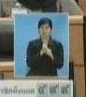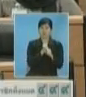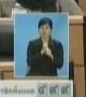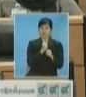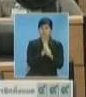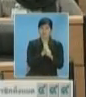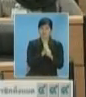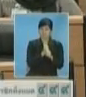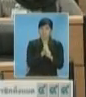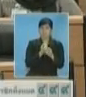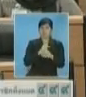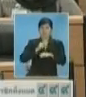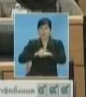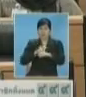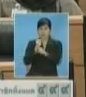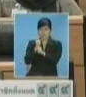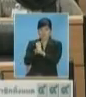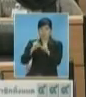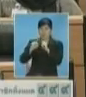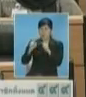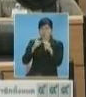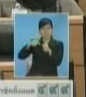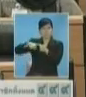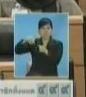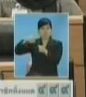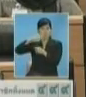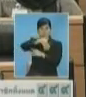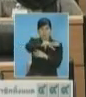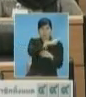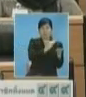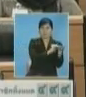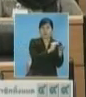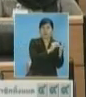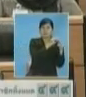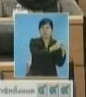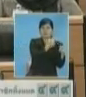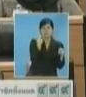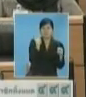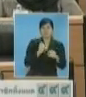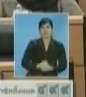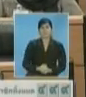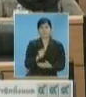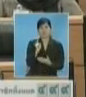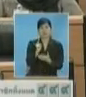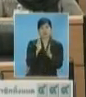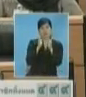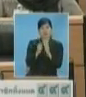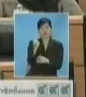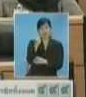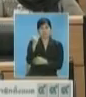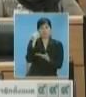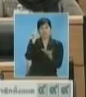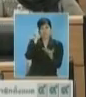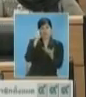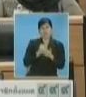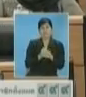ในเวลาราชการแต่นอกสถานที่คุณรังสิมาก็มีความชัดเจนจะถามท่านนายกรัฐมนตรีเพราะเรื่องนี้เนี่ยทุกคนรับรู้อยู่แล้วว่าท่